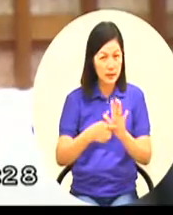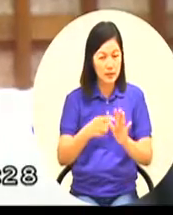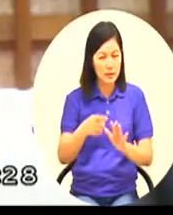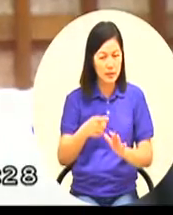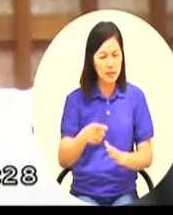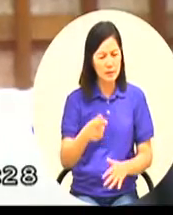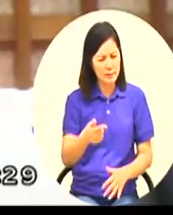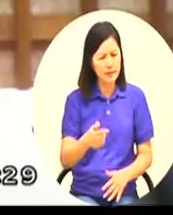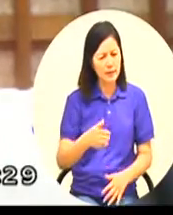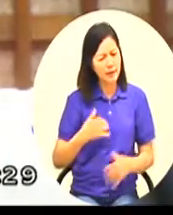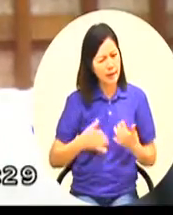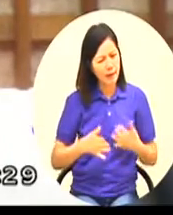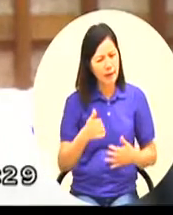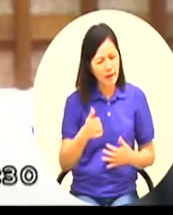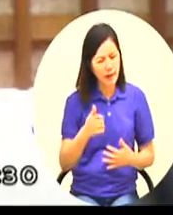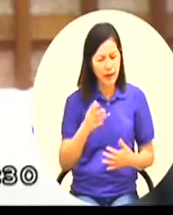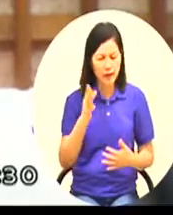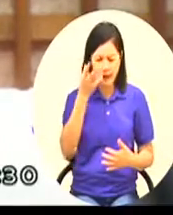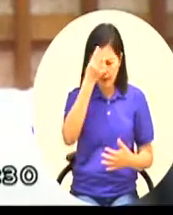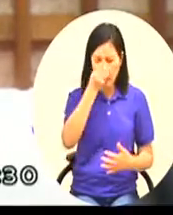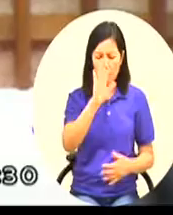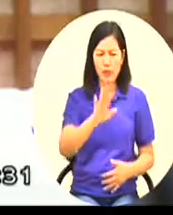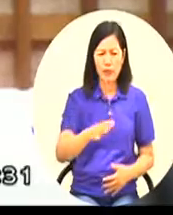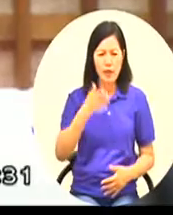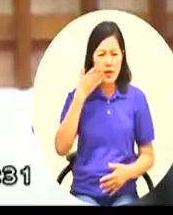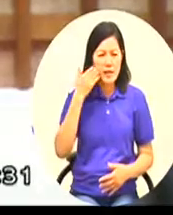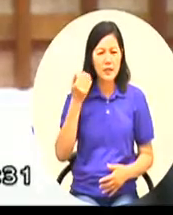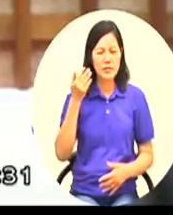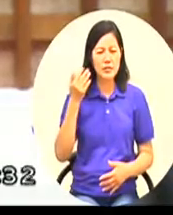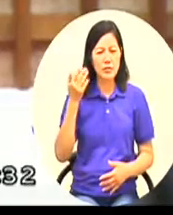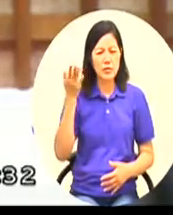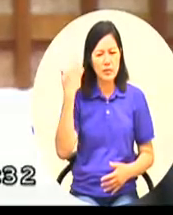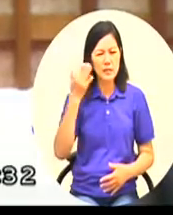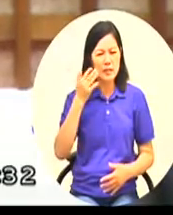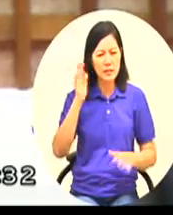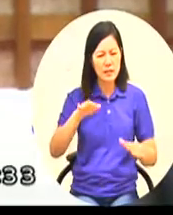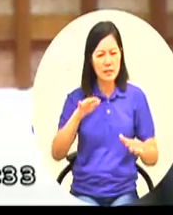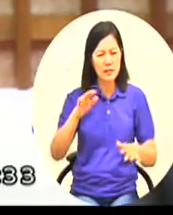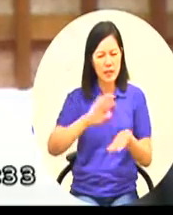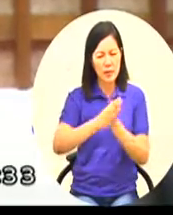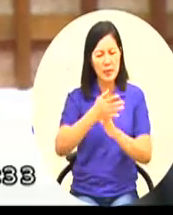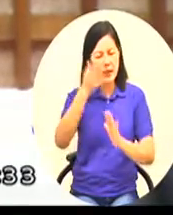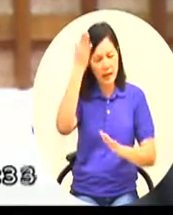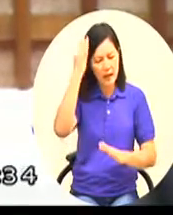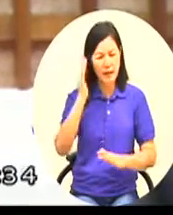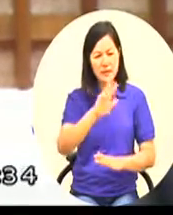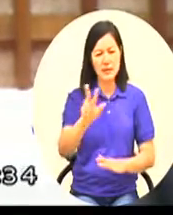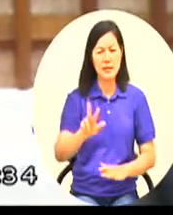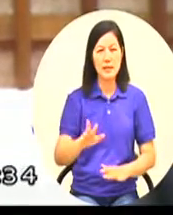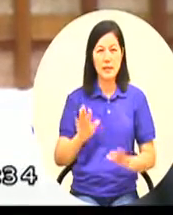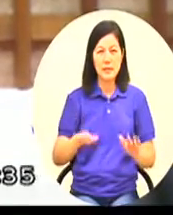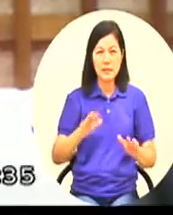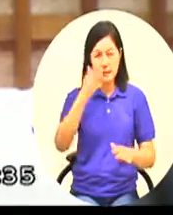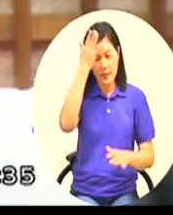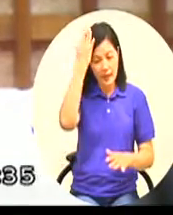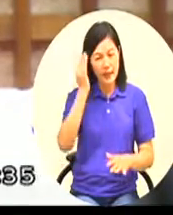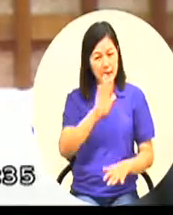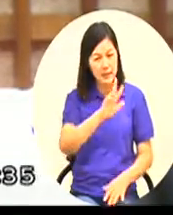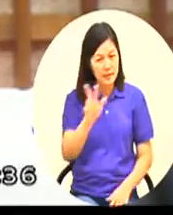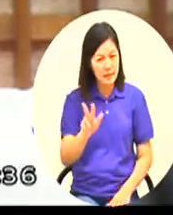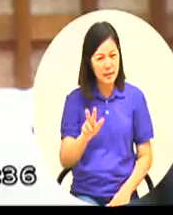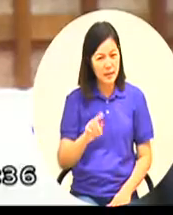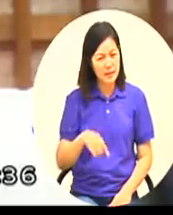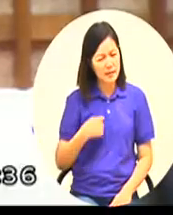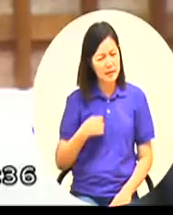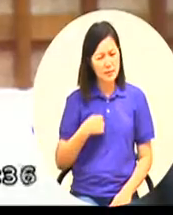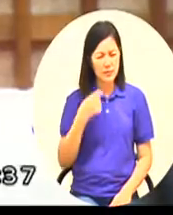啊。忧是什么？你这个蓝色的过去的之后，现在就呈现黑色的哦，现在就是黑色的。所以说在这上